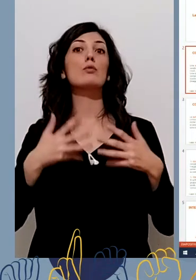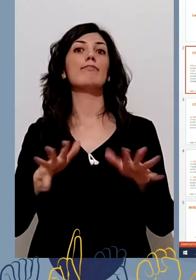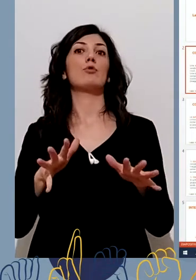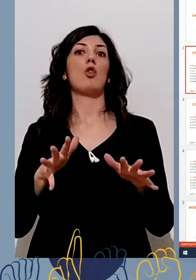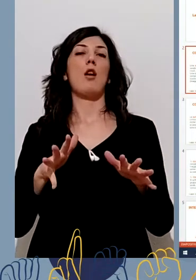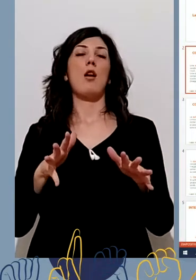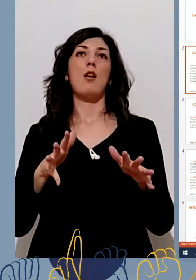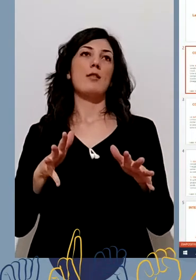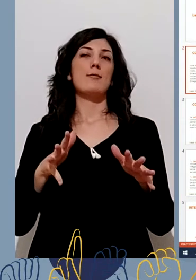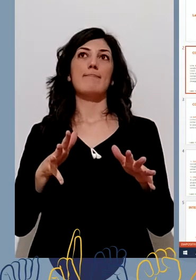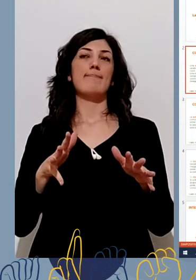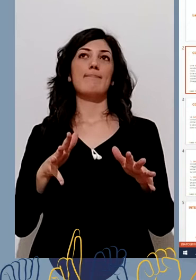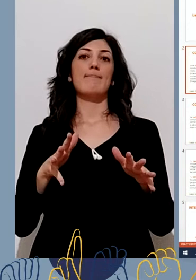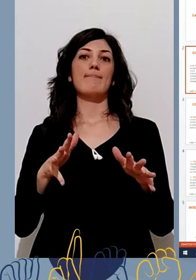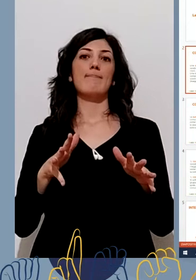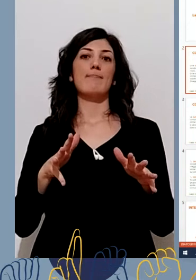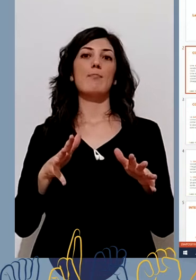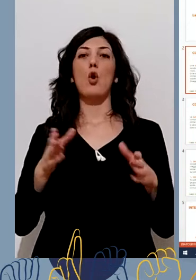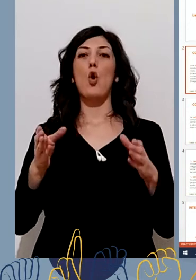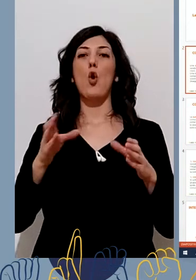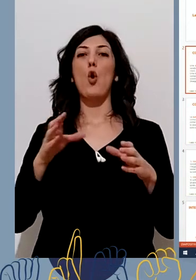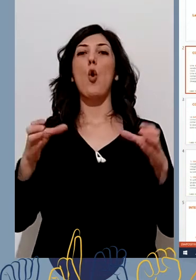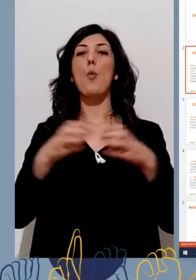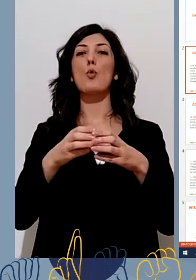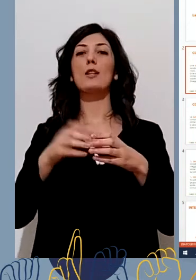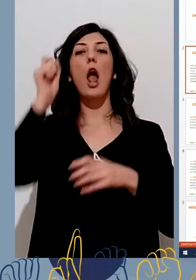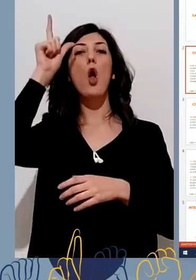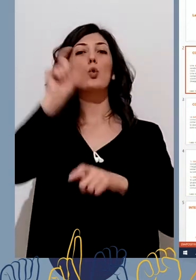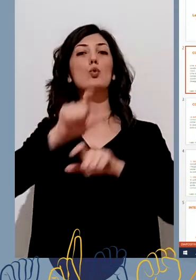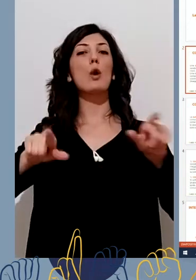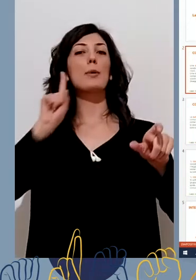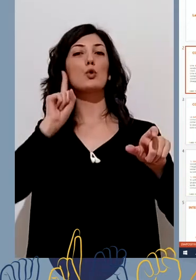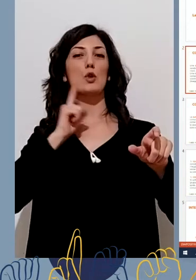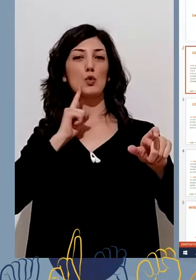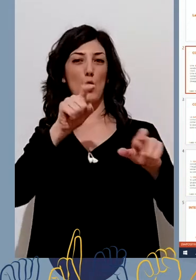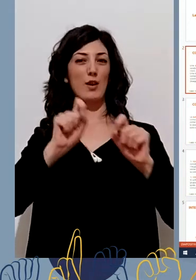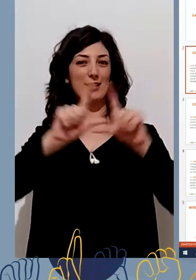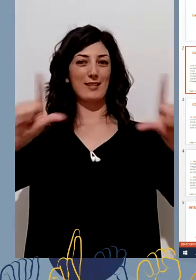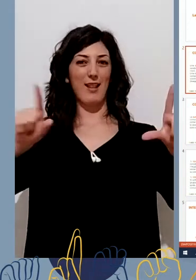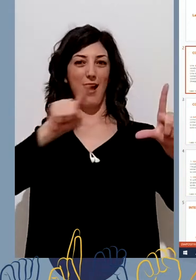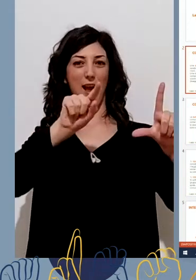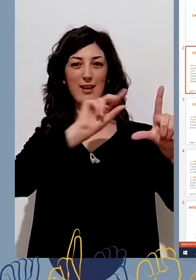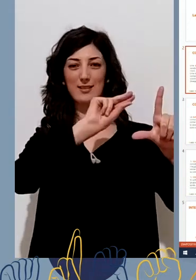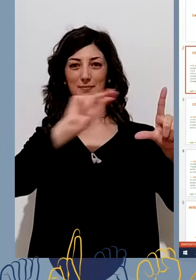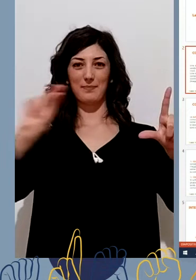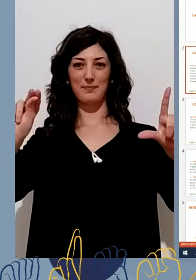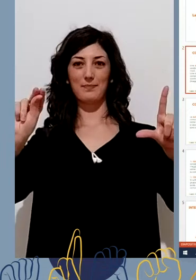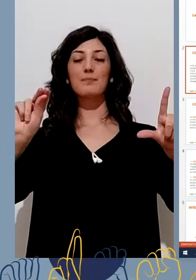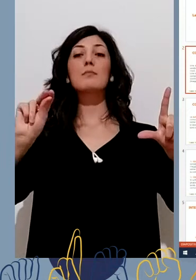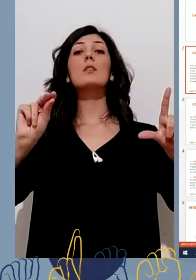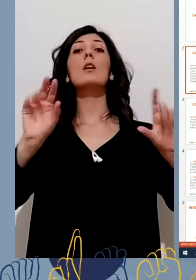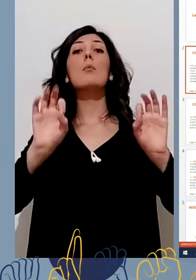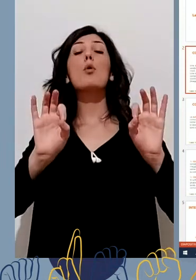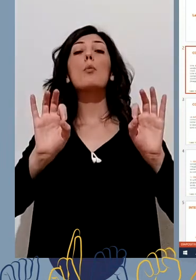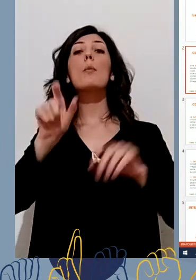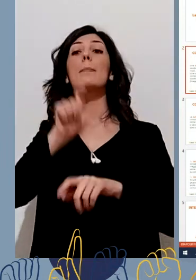come comunità e cultura dei sordi. Partiamo da questo. Dunque, allora, i sordi vengono considerati da un punto di vista patologico